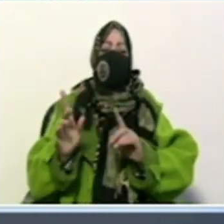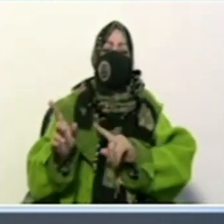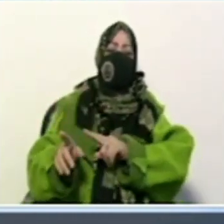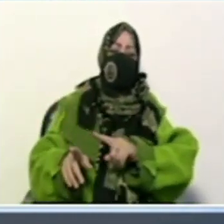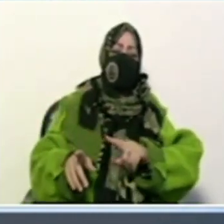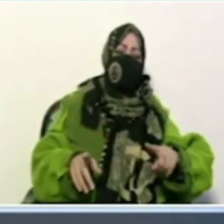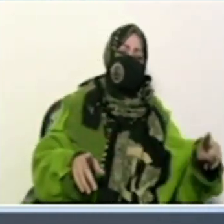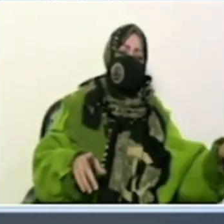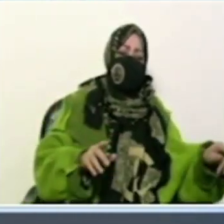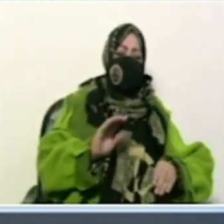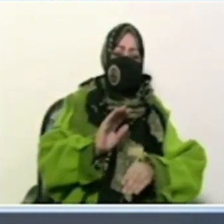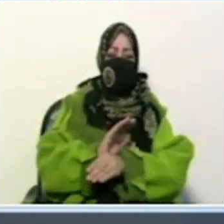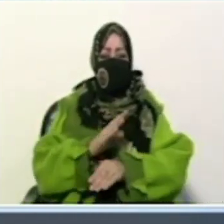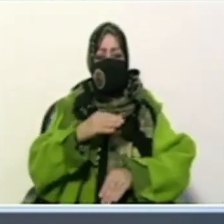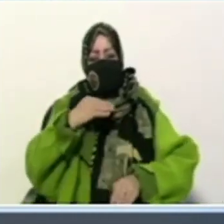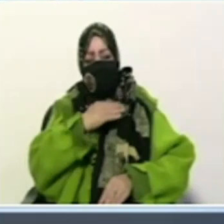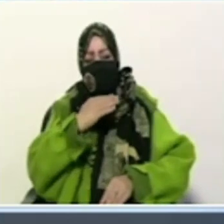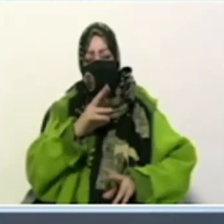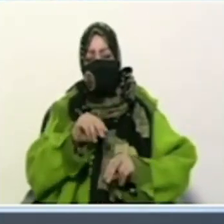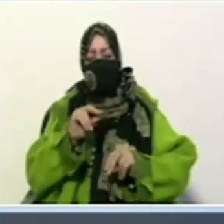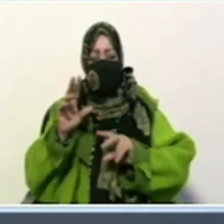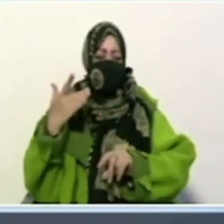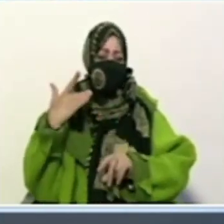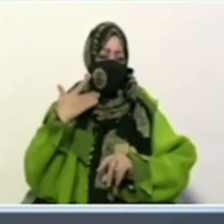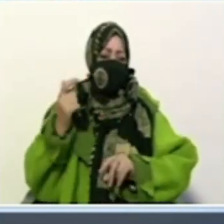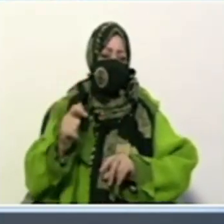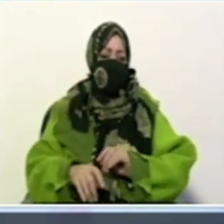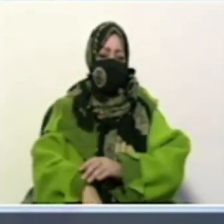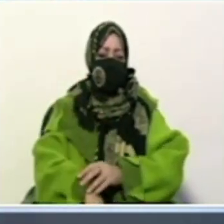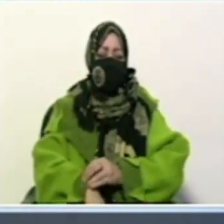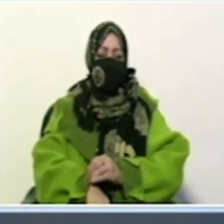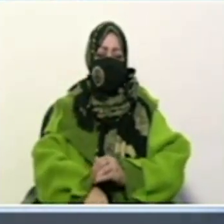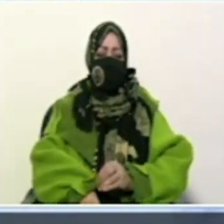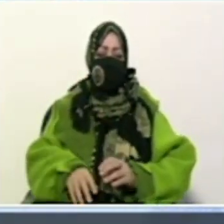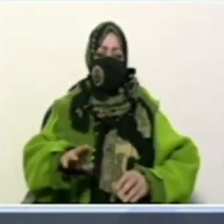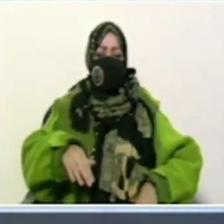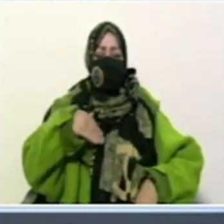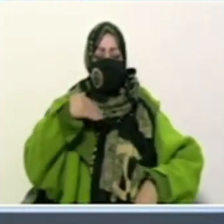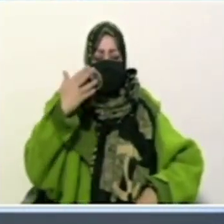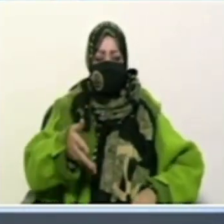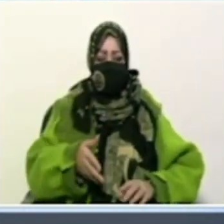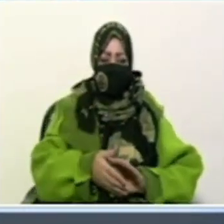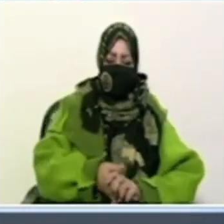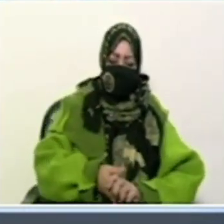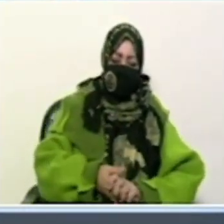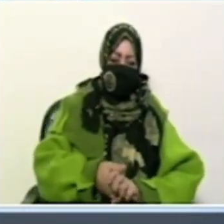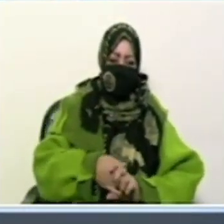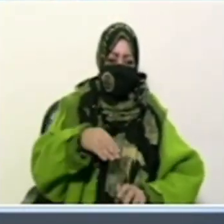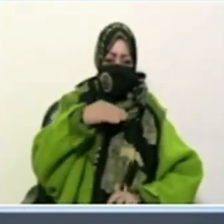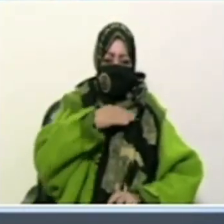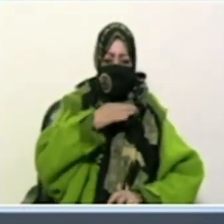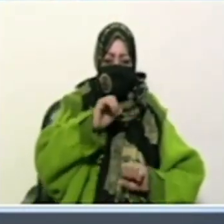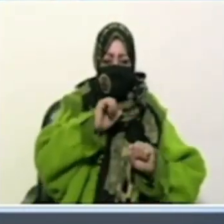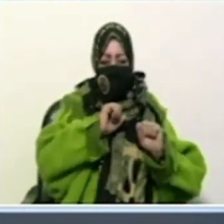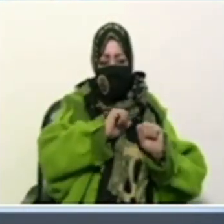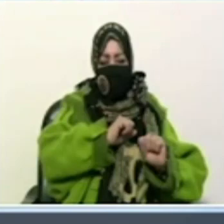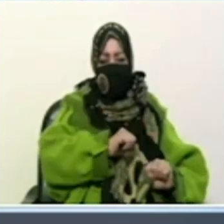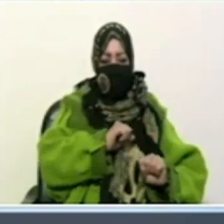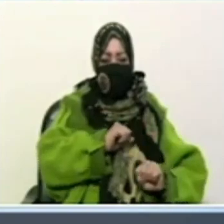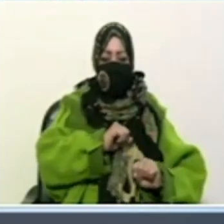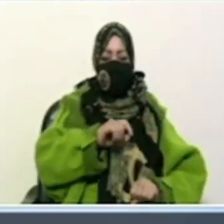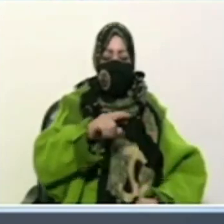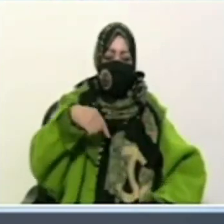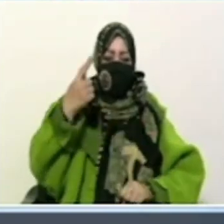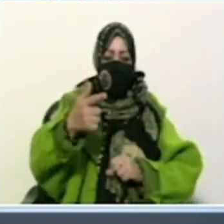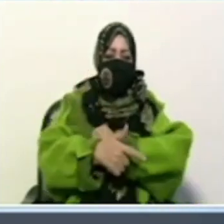تتعلق باليوم السابع من المولود، فيعاق عنه يوم سابعه كما ورد في الحديث عن النبي